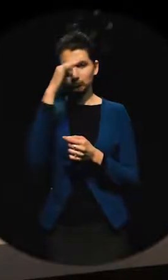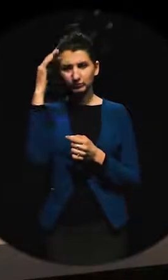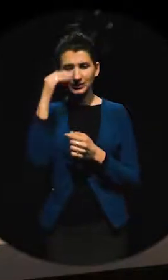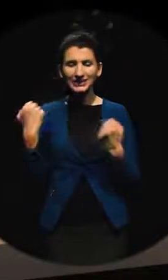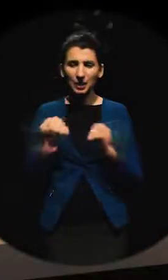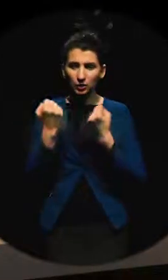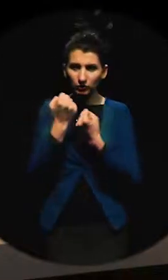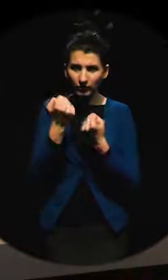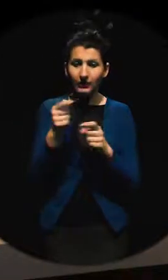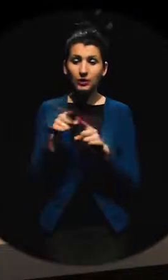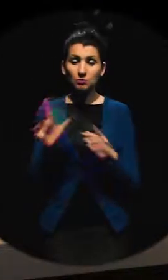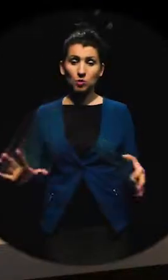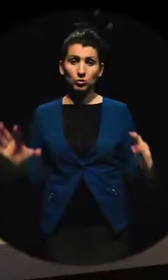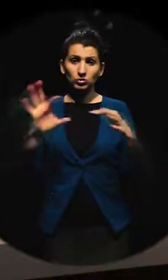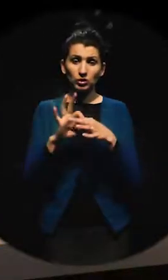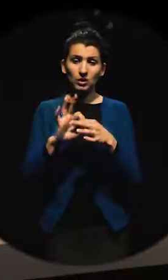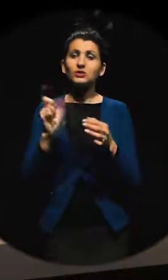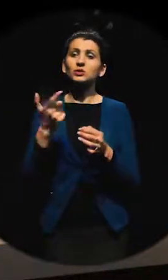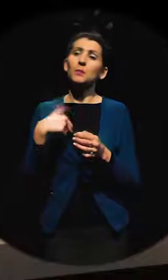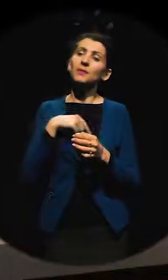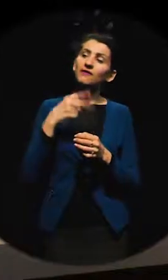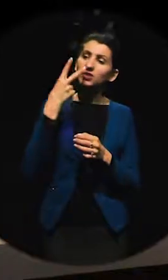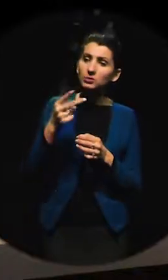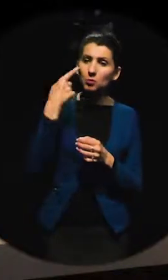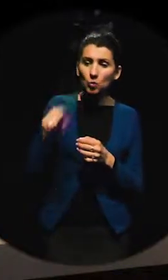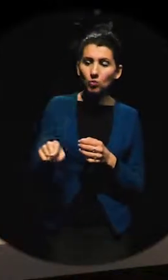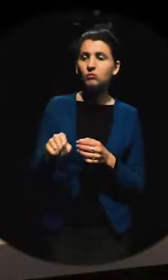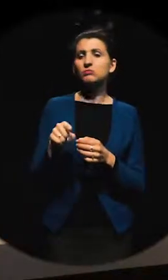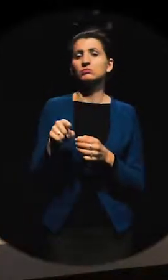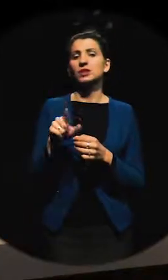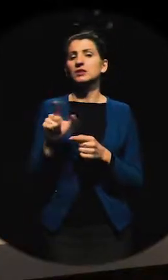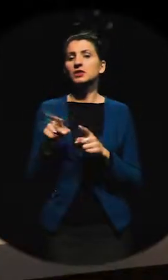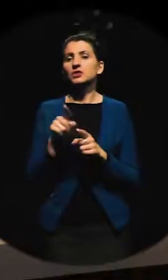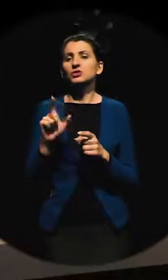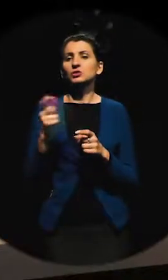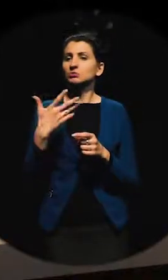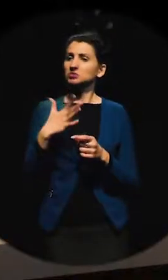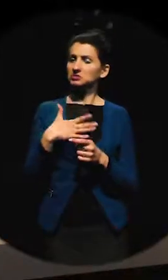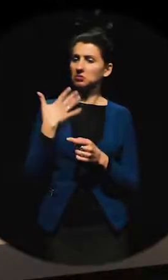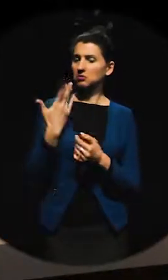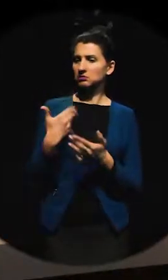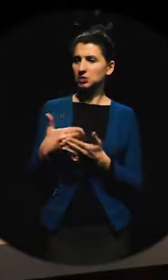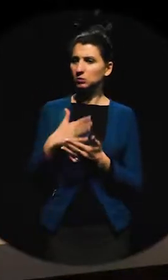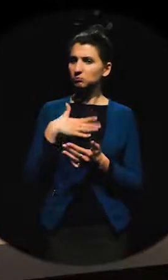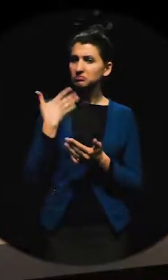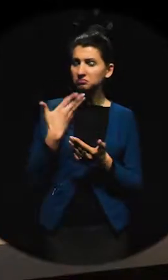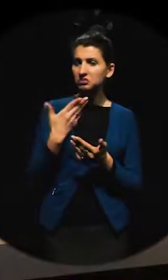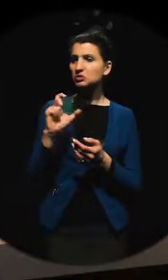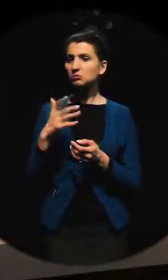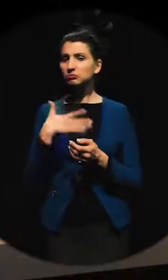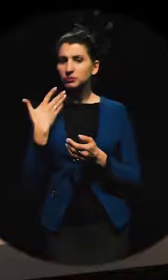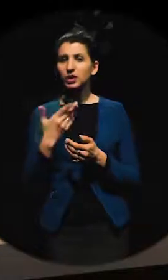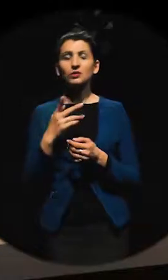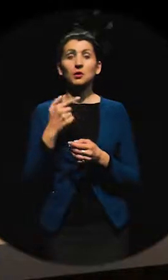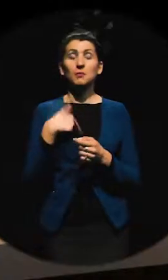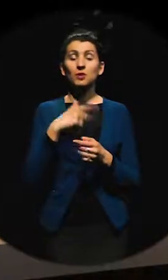łączonej z tym, co widzimy, kogo widzimy i co nas w tej obecności zadziwia, to jesteśmy bardzo